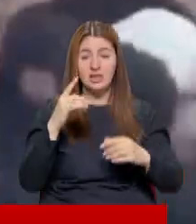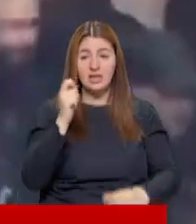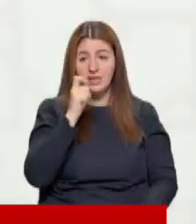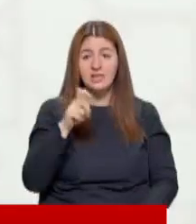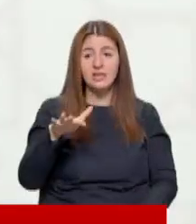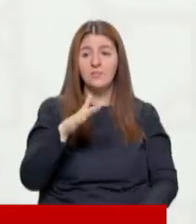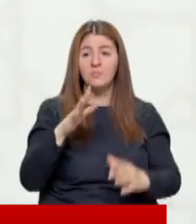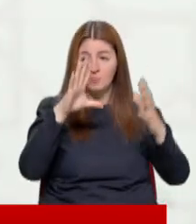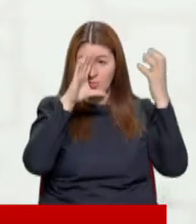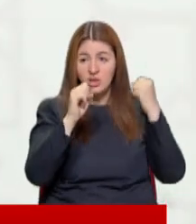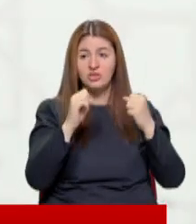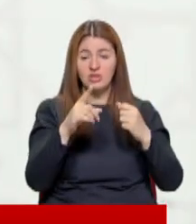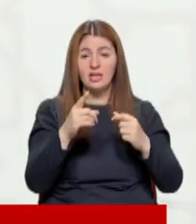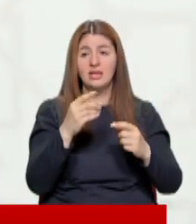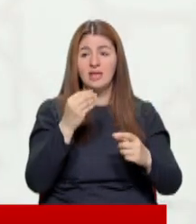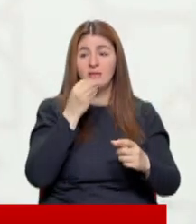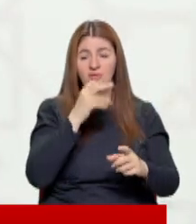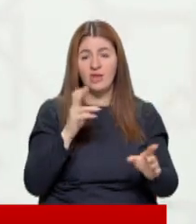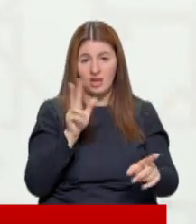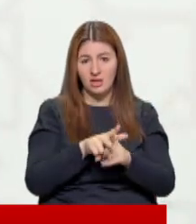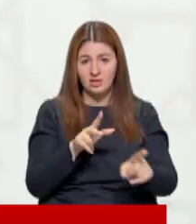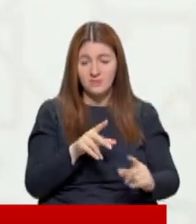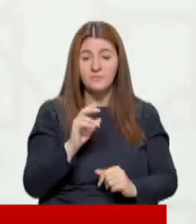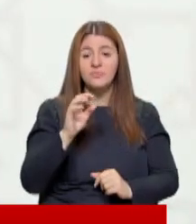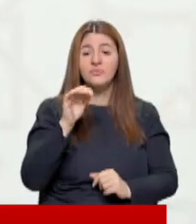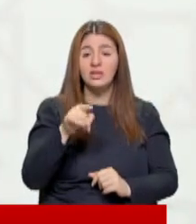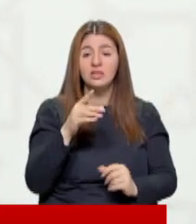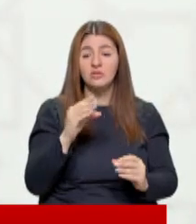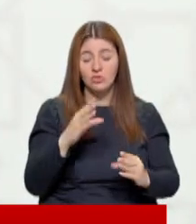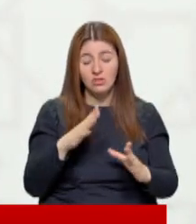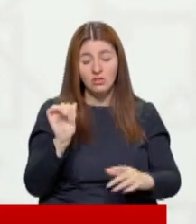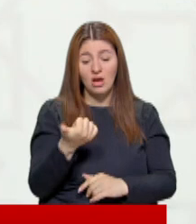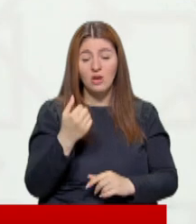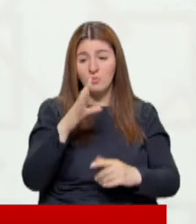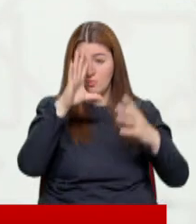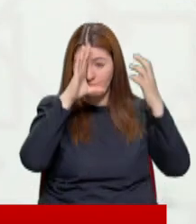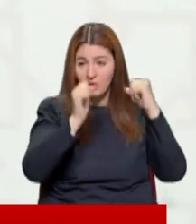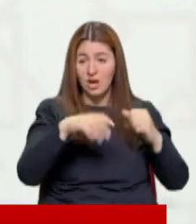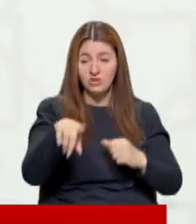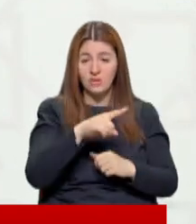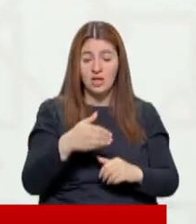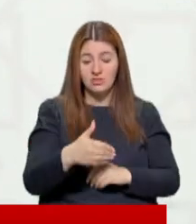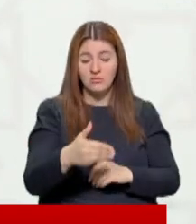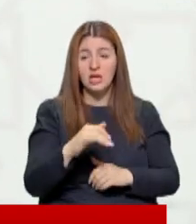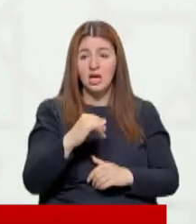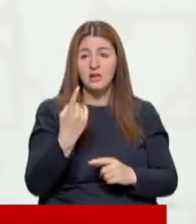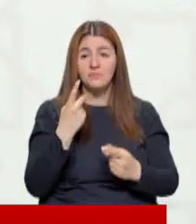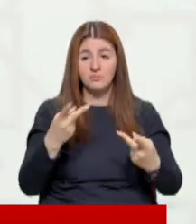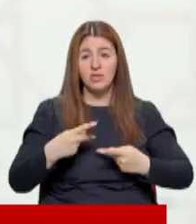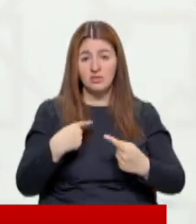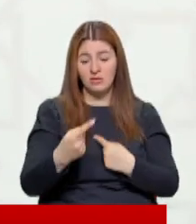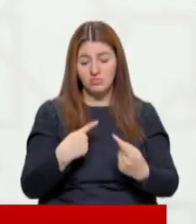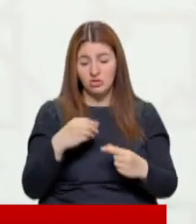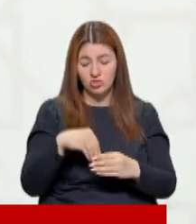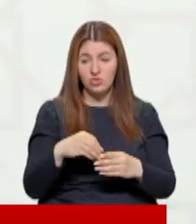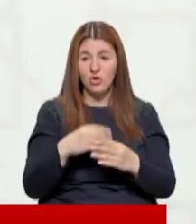iftarına katıldı. İnanıyorum ki yeni dönemde siz değerli büyükelçilerimize yakın bir mesai içinde